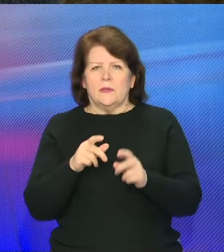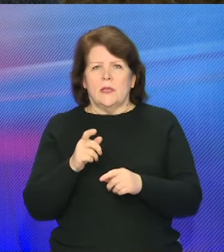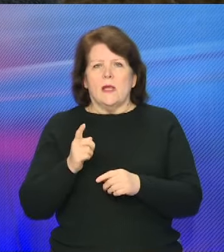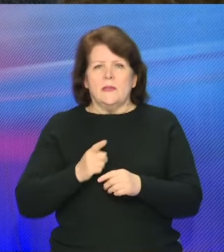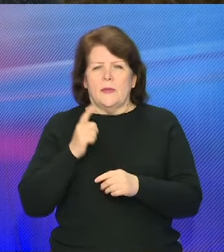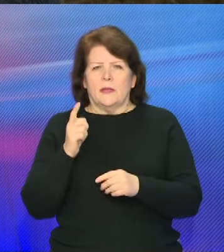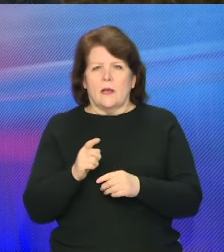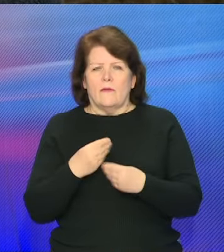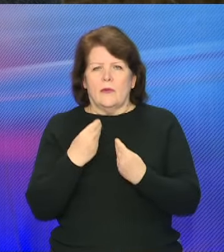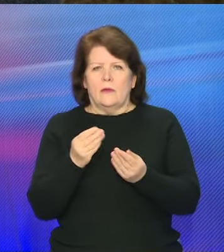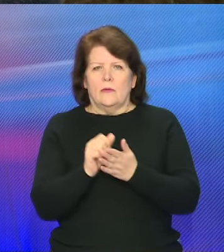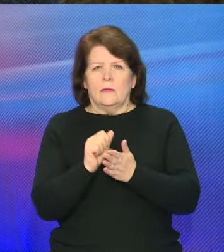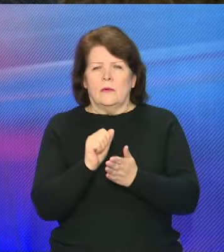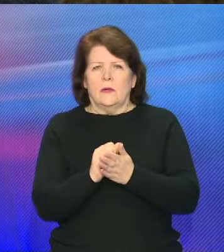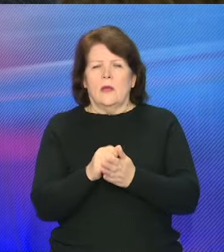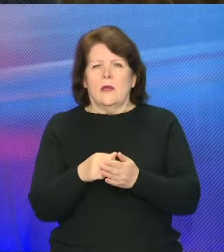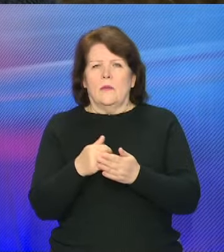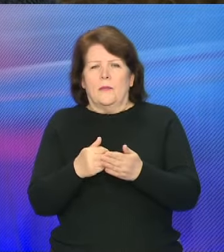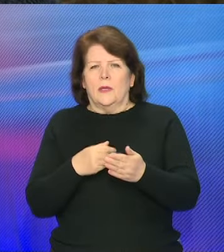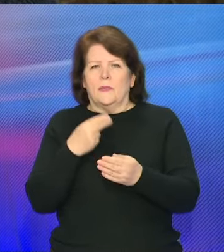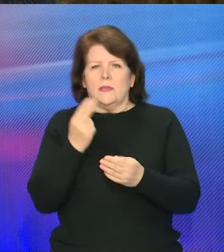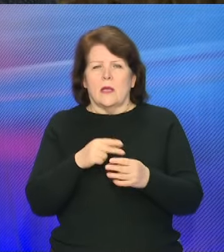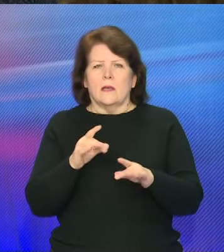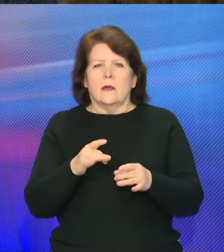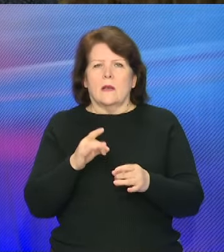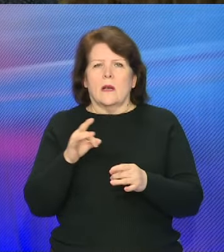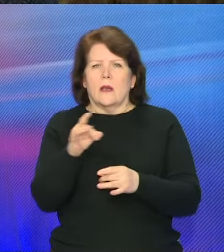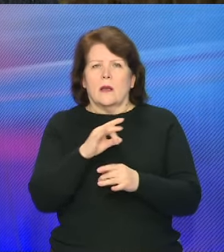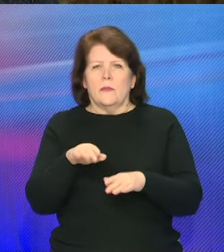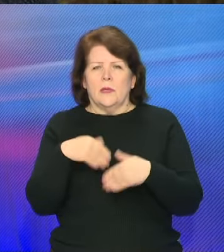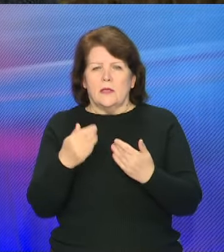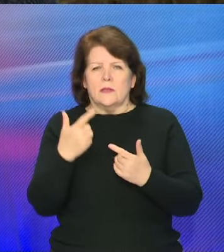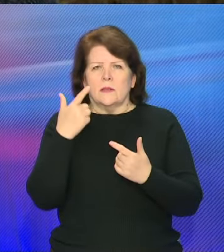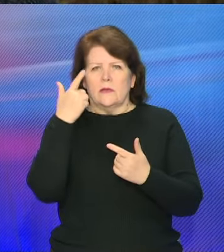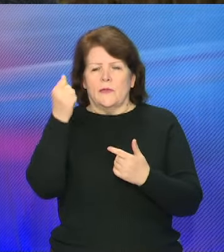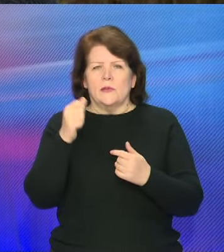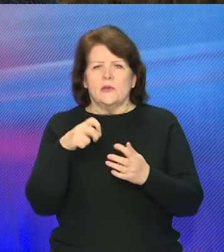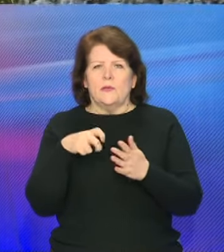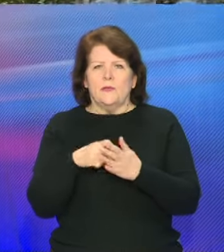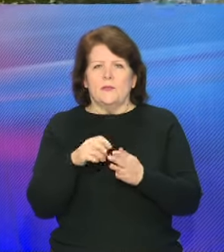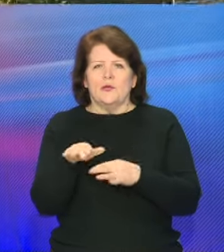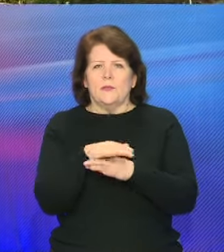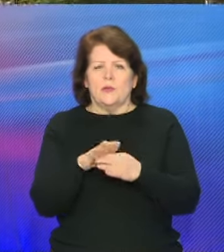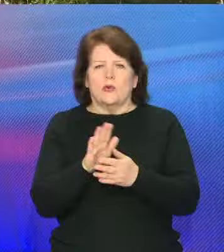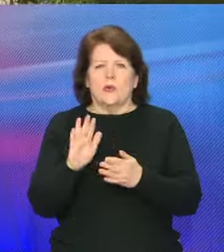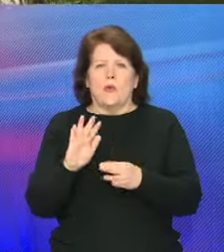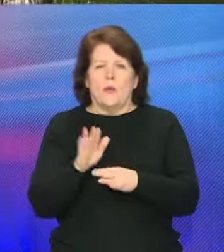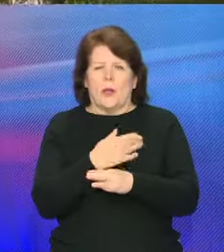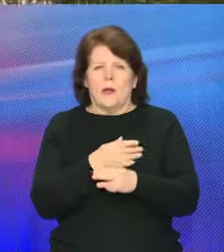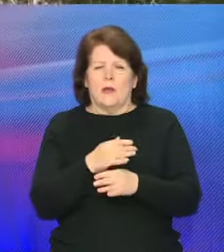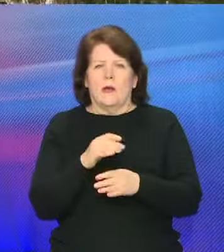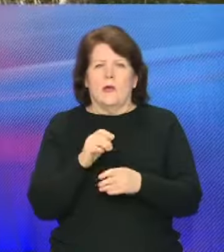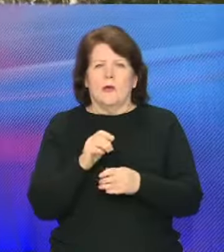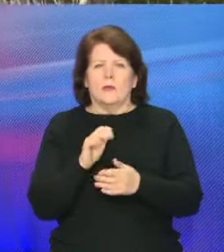необходимые документы, предписания, рекомендации, информационные письма для того, чтобы территория очистилась от отходов. Львиную долю часу